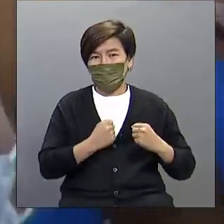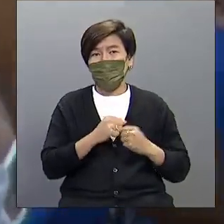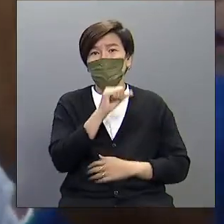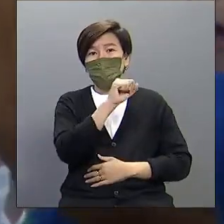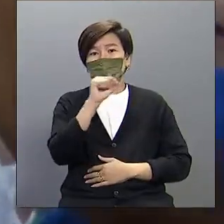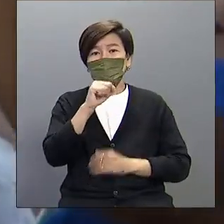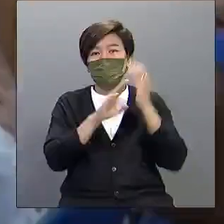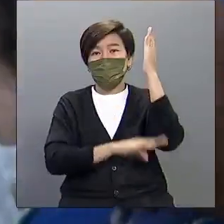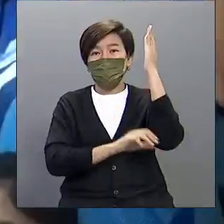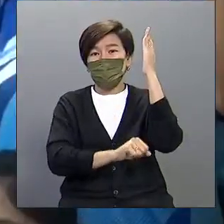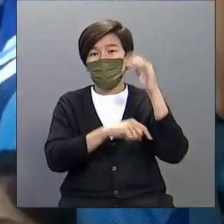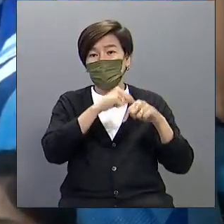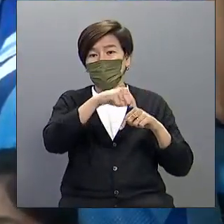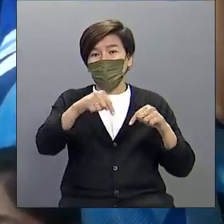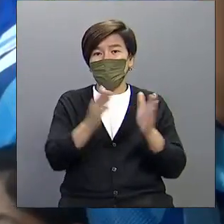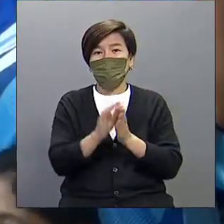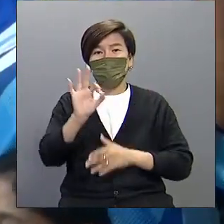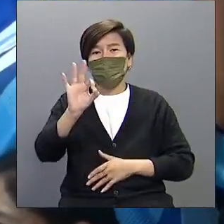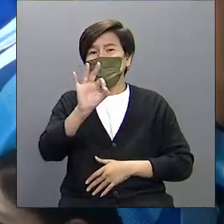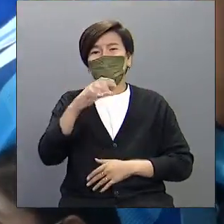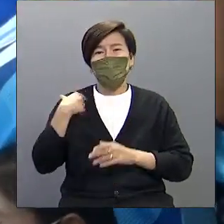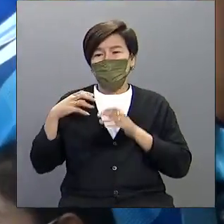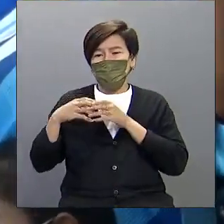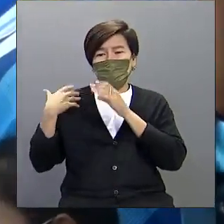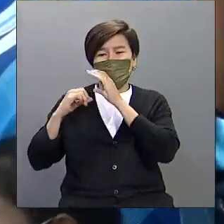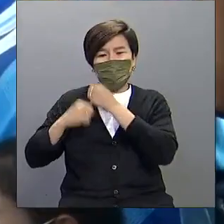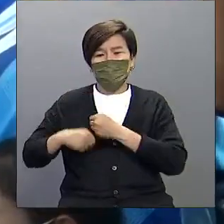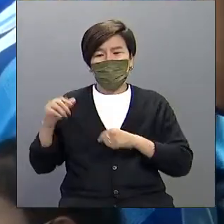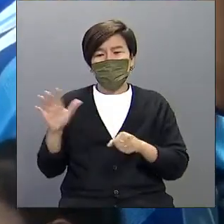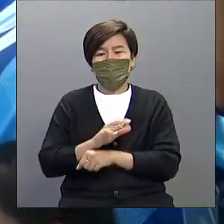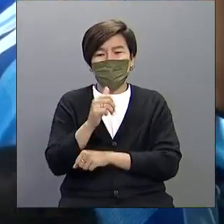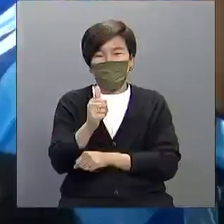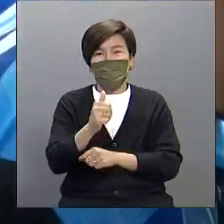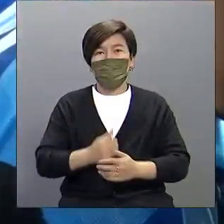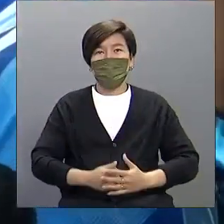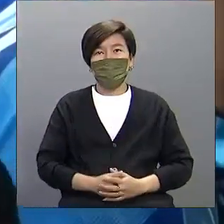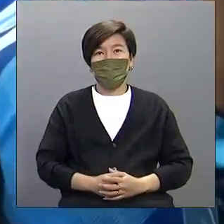กจังหวัดทั้ง9ที่นั่งอย่างแน่นอนและอาจจะเกิดสึนามิประชาธิปัตย์ก็เป็นไปได้ค่ะ